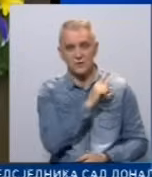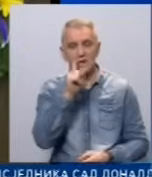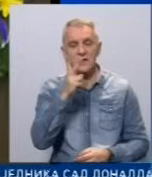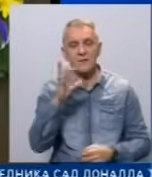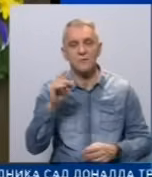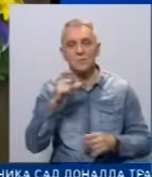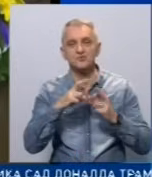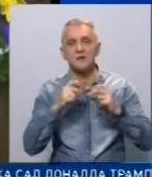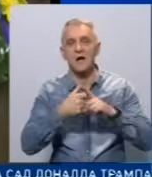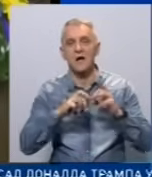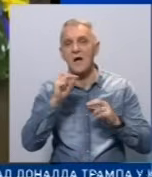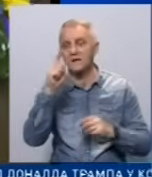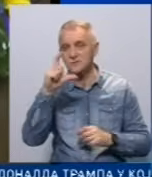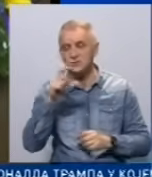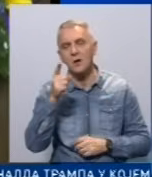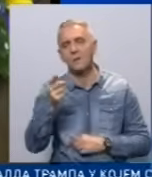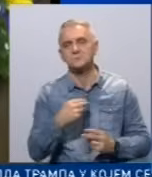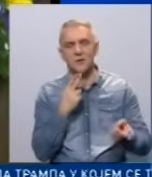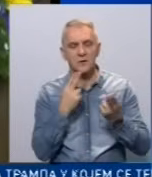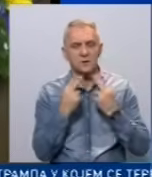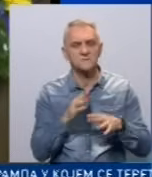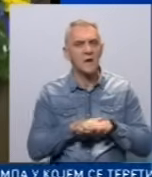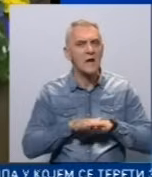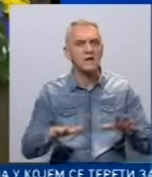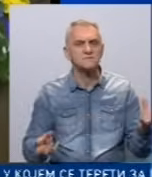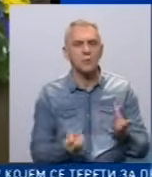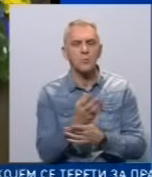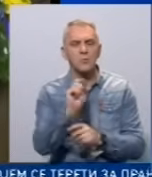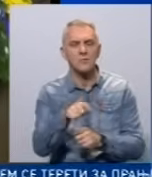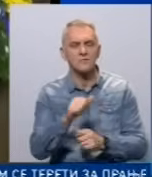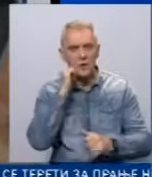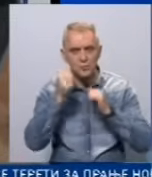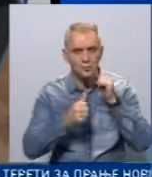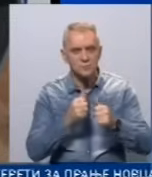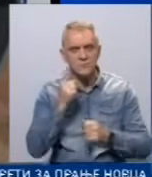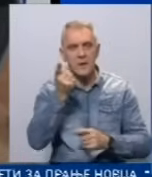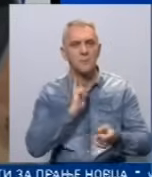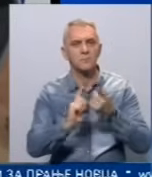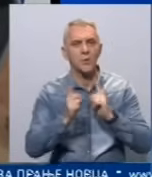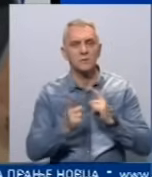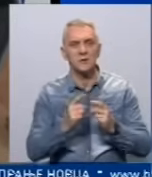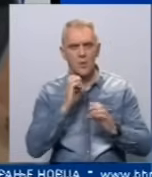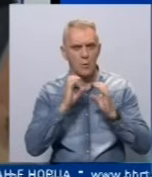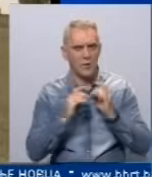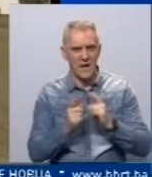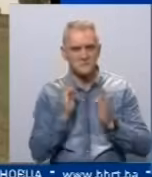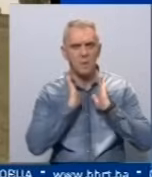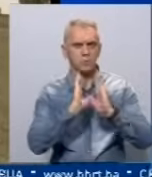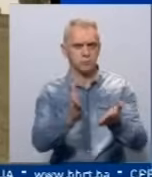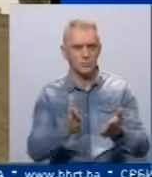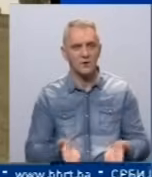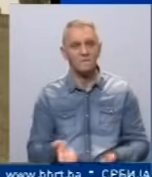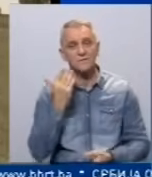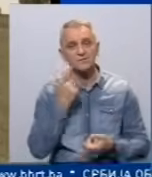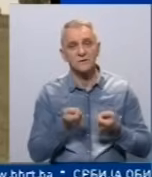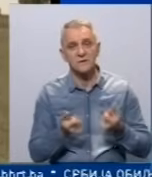su razgovarali o razvoju poljoprivrede, turizma i prometnim komunikacijama. Više